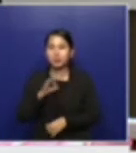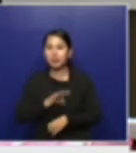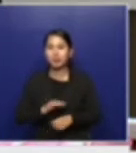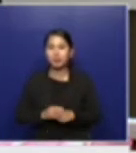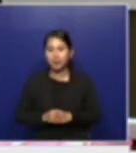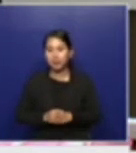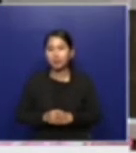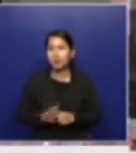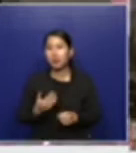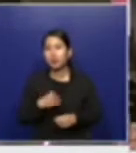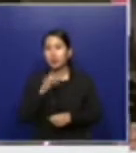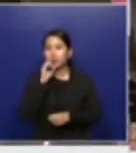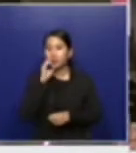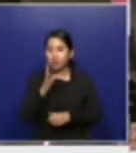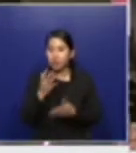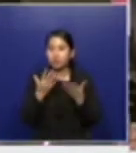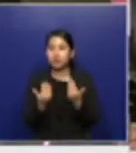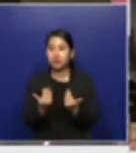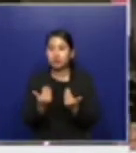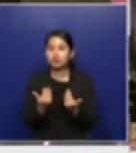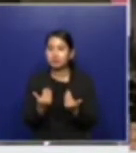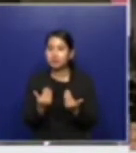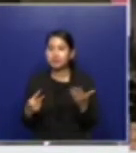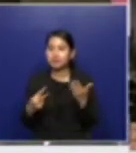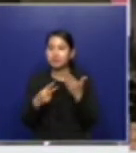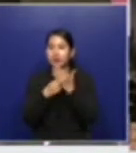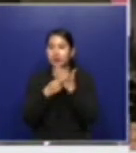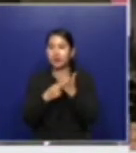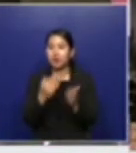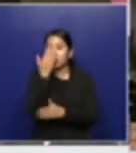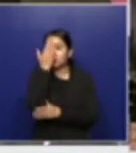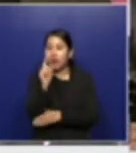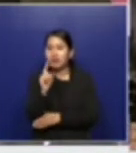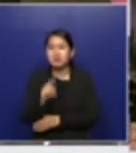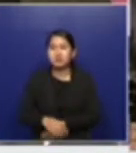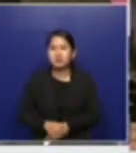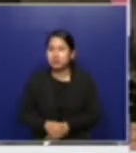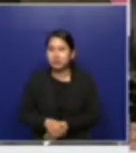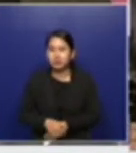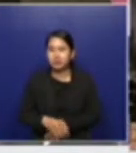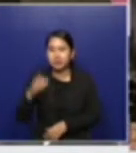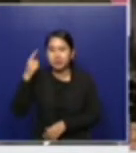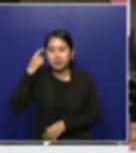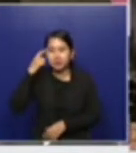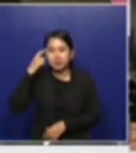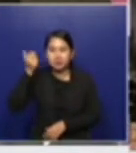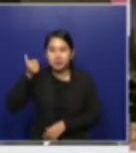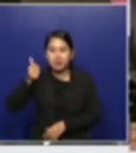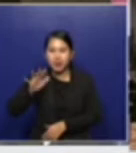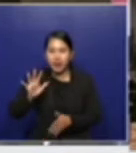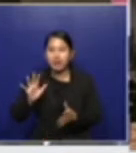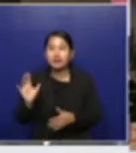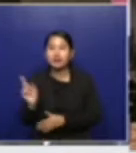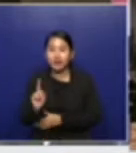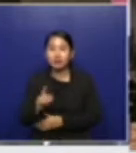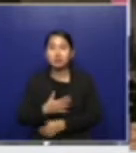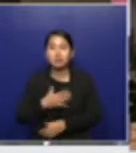วันนี้ก็บอกว่าแทงตั้งแต่อยู่กิจความเพราะคิดไม่เป็นแค่ไปคิดว่าเอาต